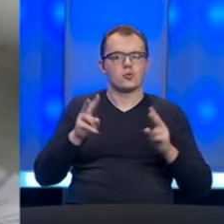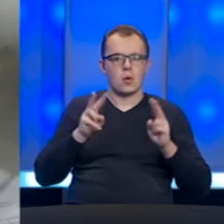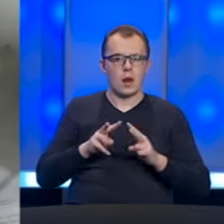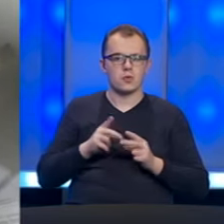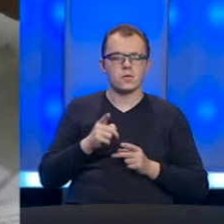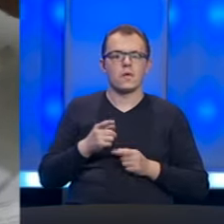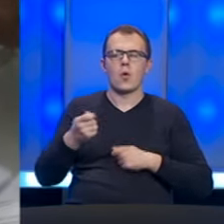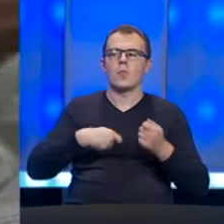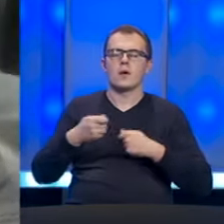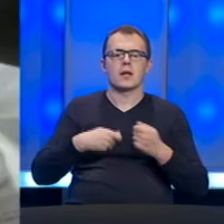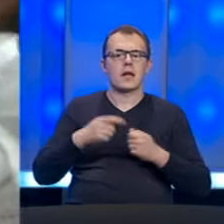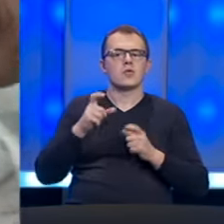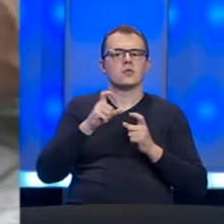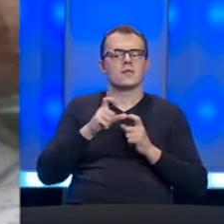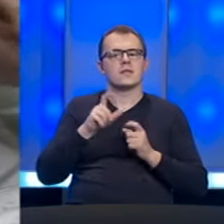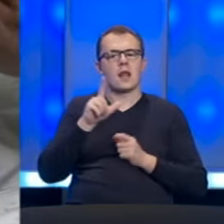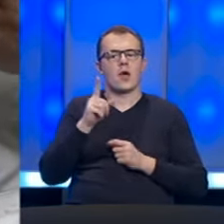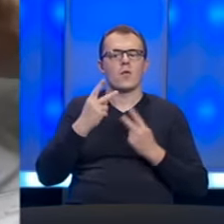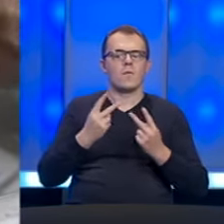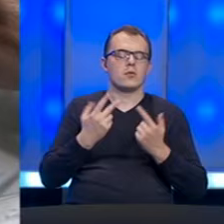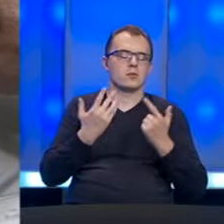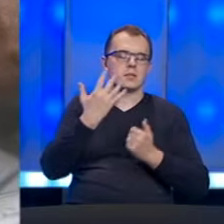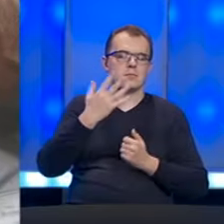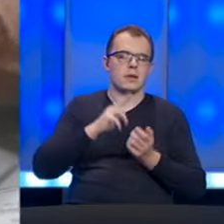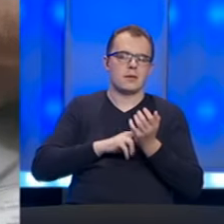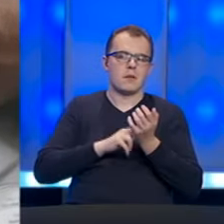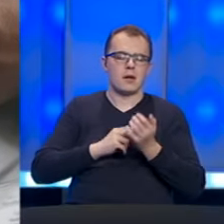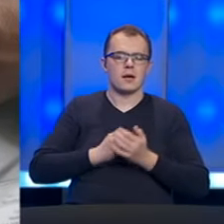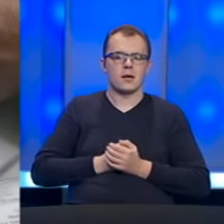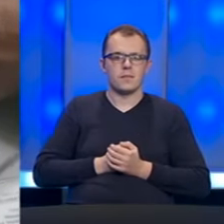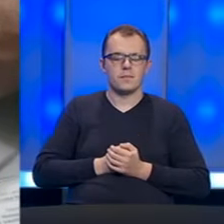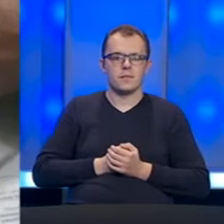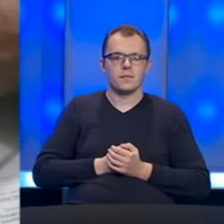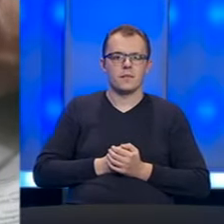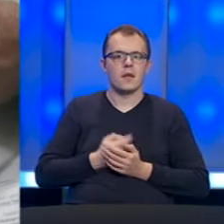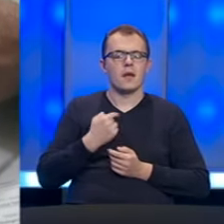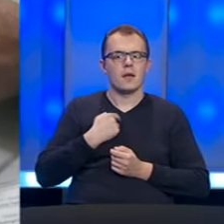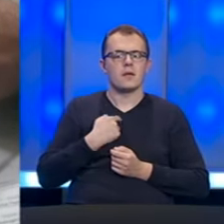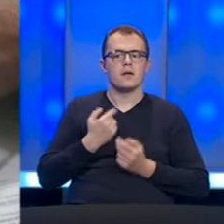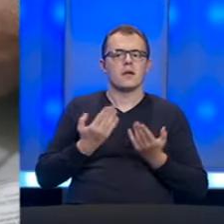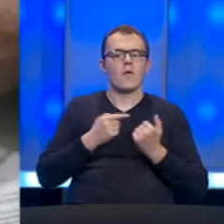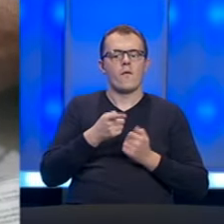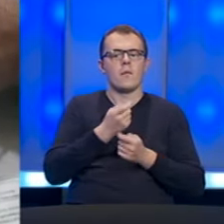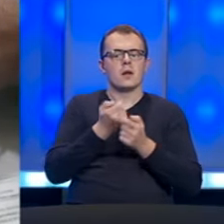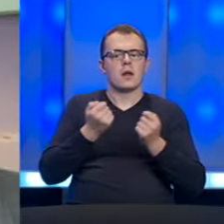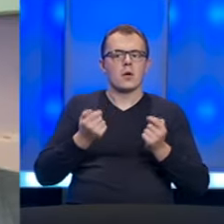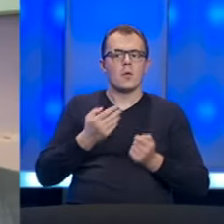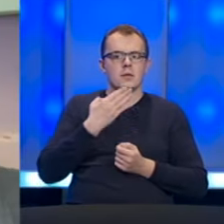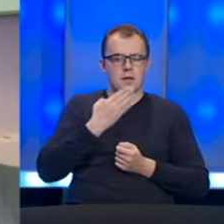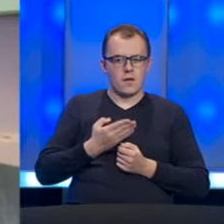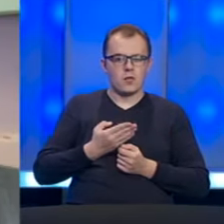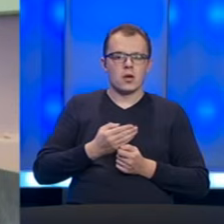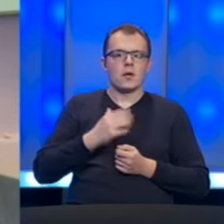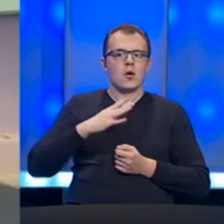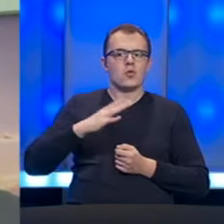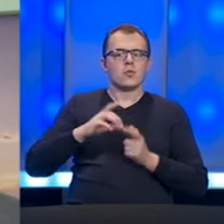u marketu Swiss Lion u Nevesinju u vrijednosti od 75 konvertibilnih maraka. Ja se ovom prilikom zahvaljujem